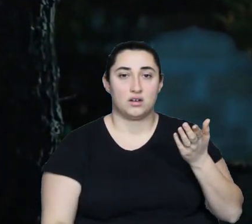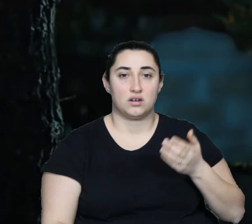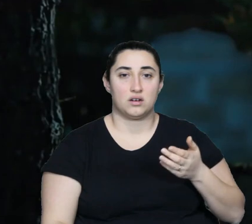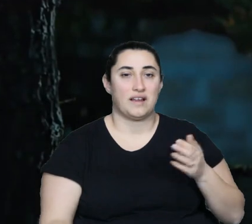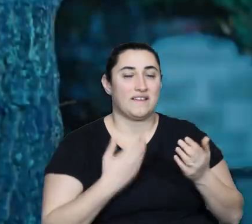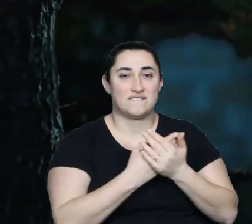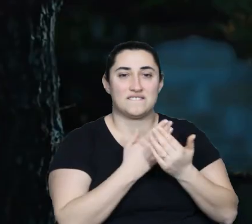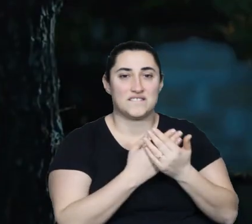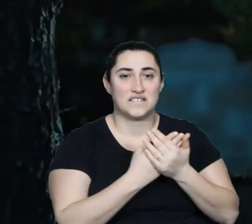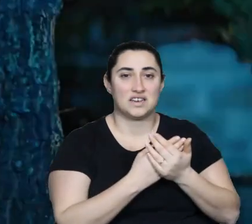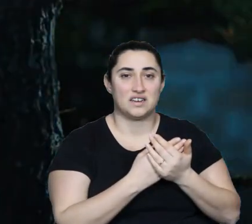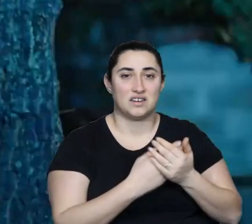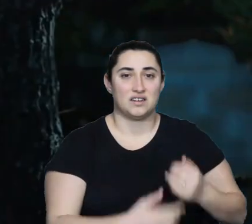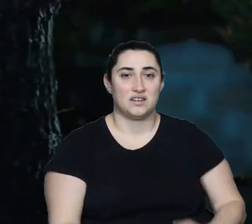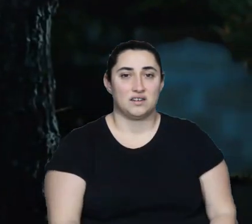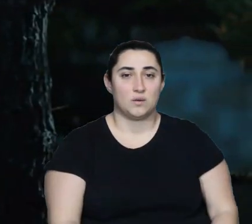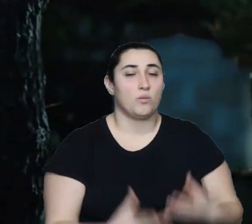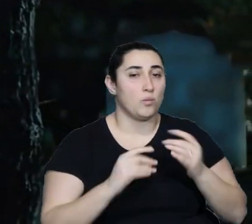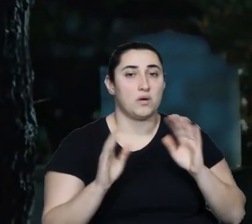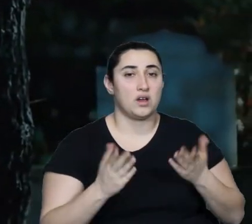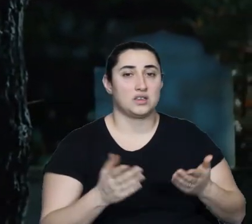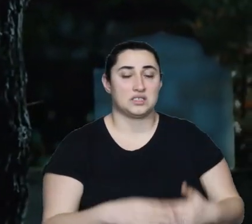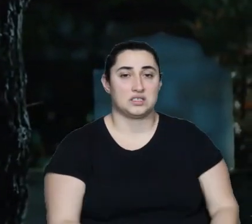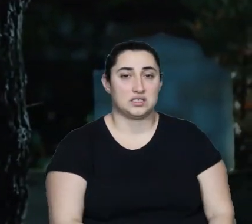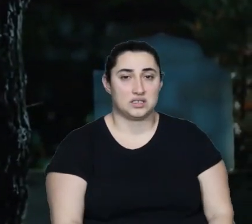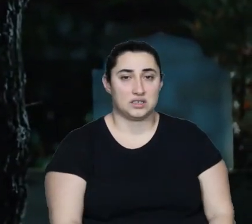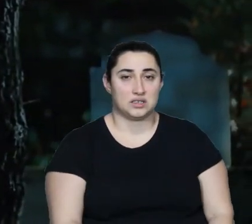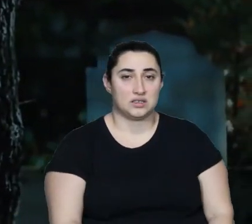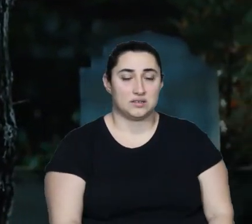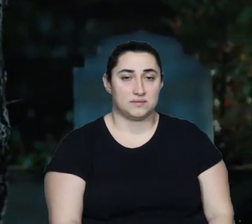Kalktı. Eyvah. Olmaz bu iş.